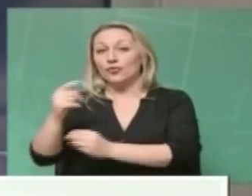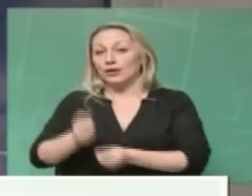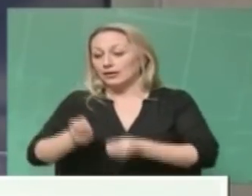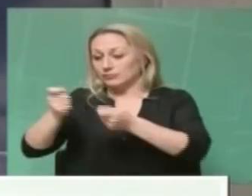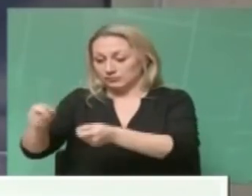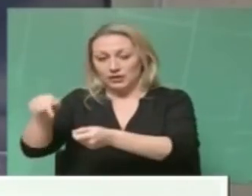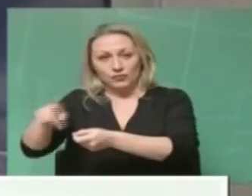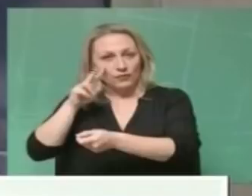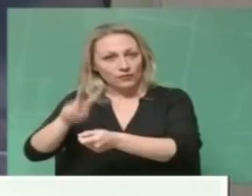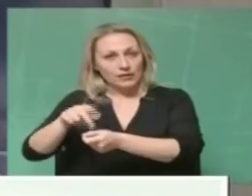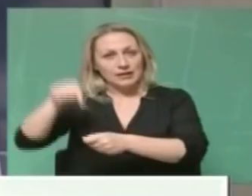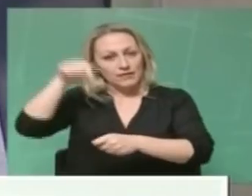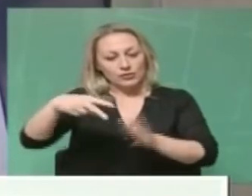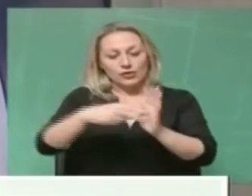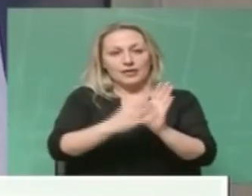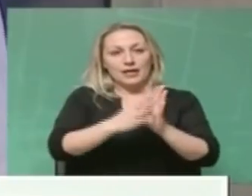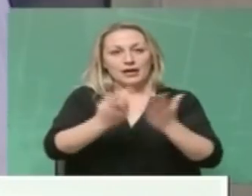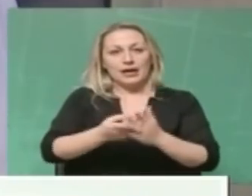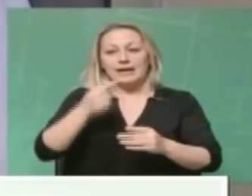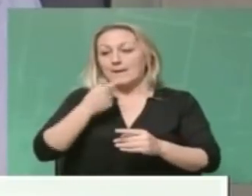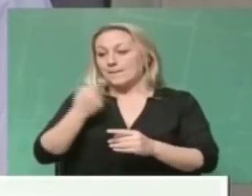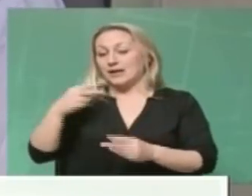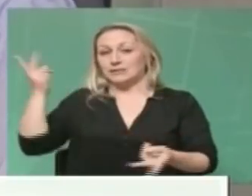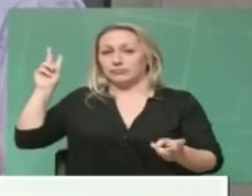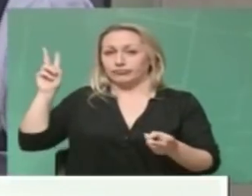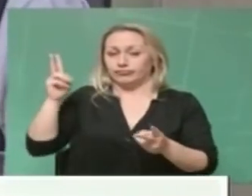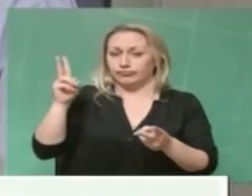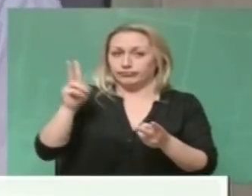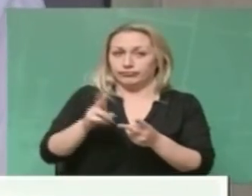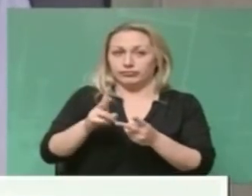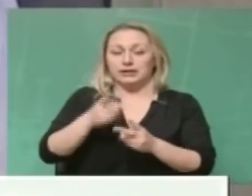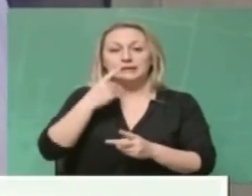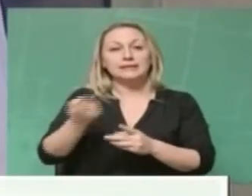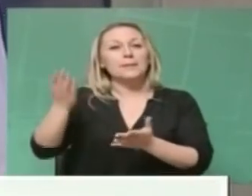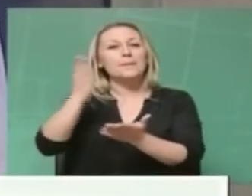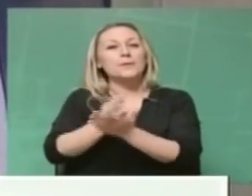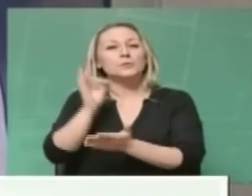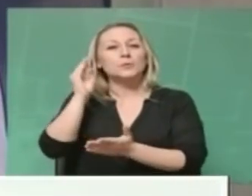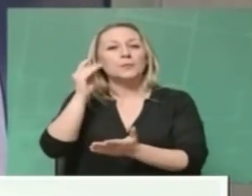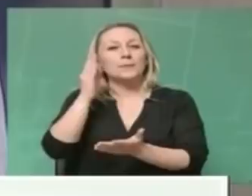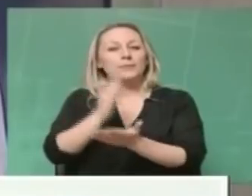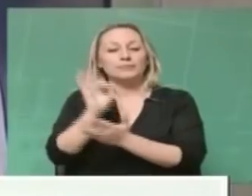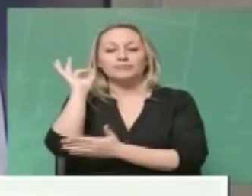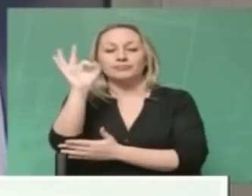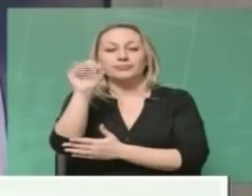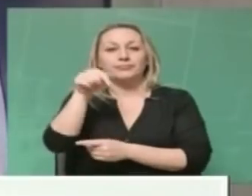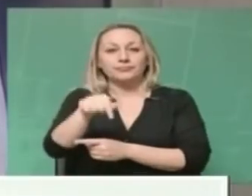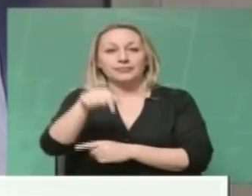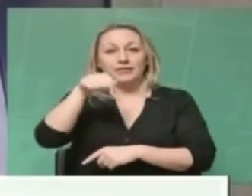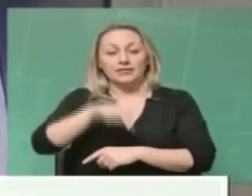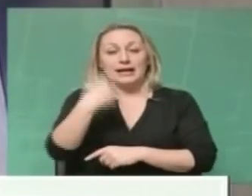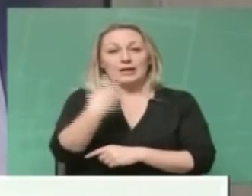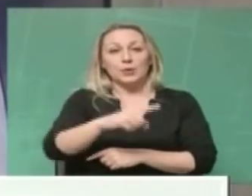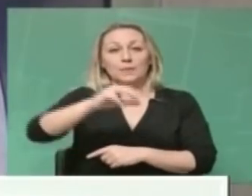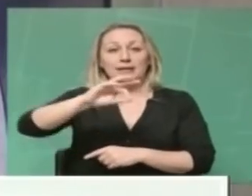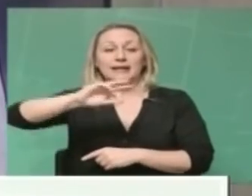φέτος και το 2019 σε σχέση ακόμα και με τους στόχους του μεσοπρόθεσμου. Προβλέπεται φέτος 153 εκατομμύρια να